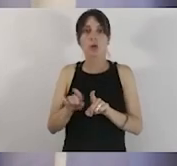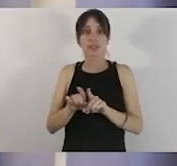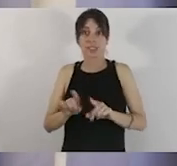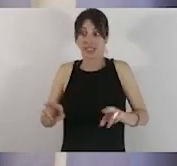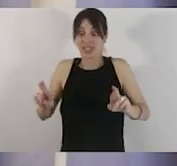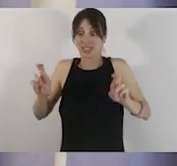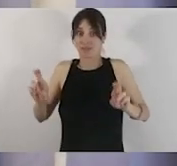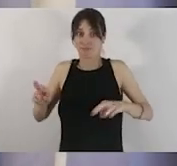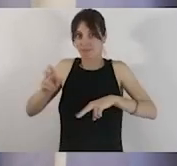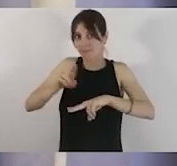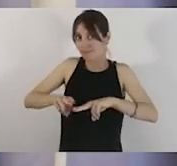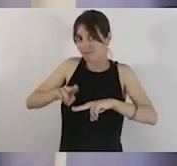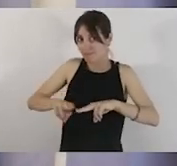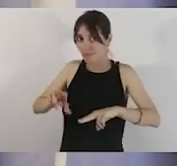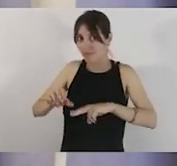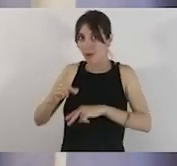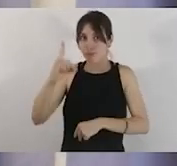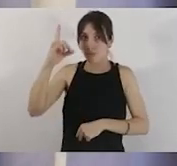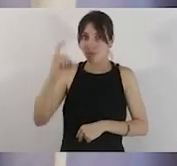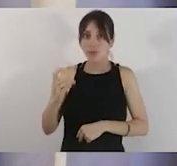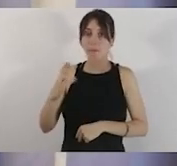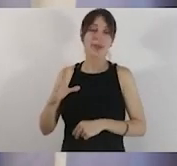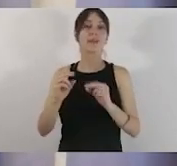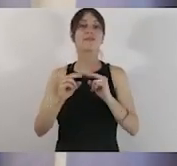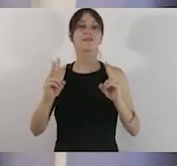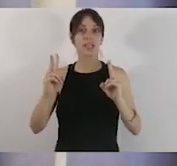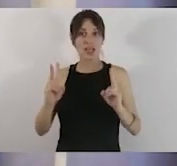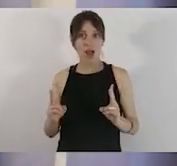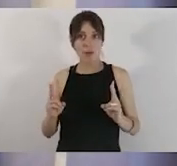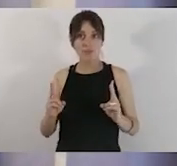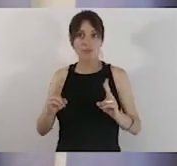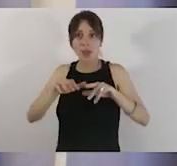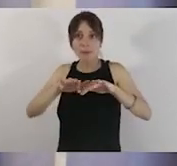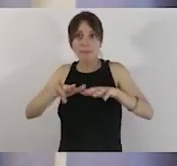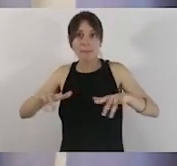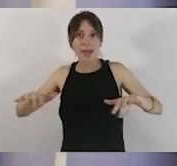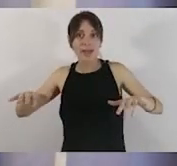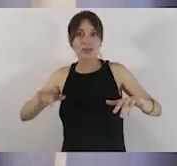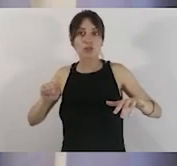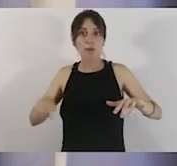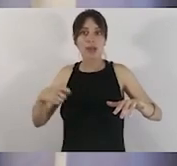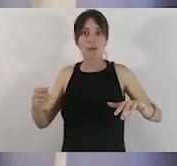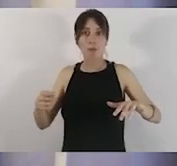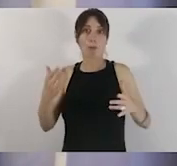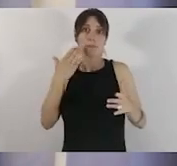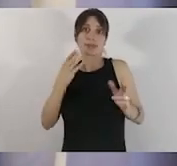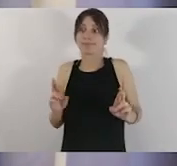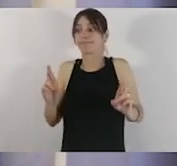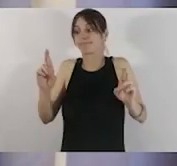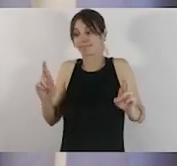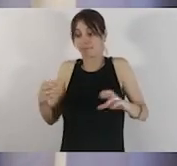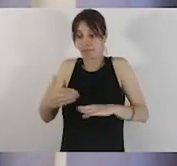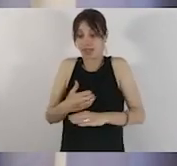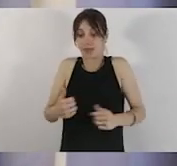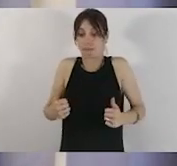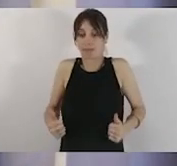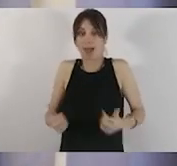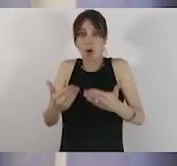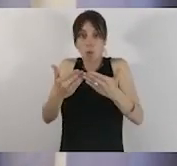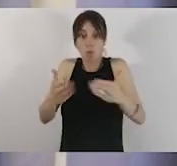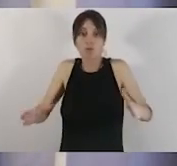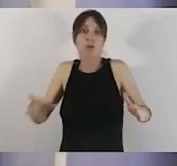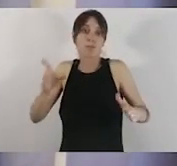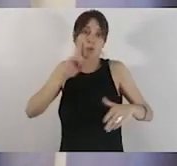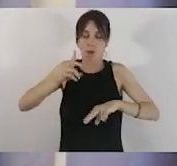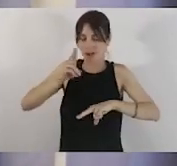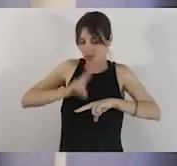travaux vont bientôt commencer, mais la fameuse villa marine qui devrait ouvrir, j'espère, si tout va bien, parce que les chantiers coûtent cher,